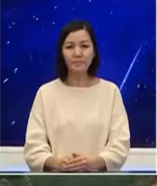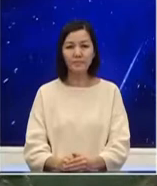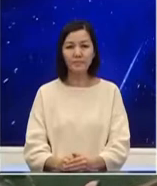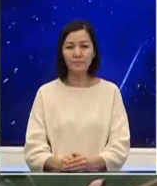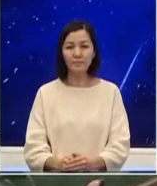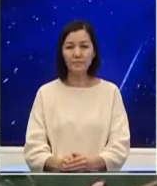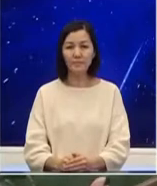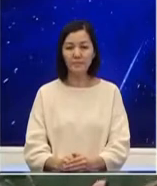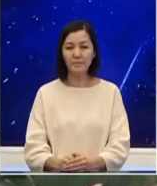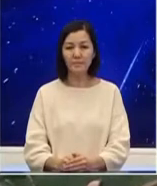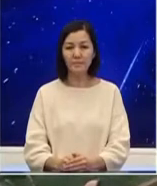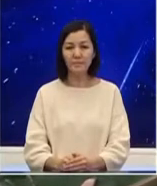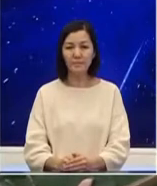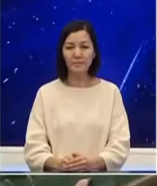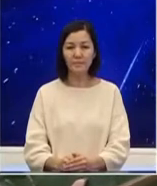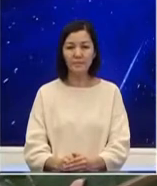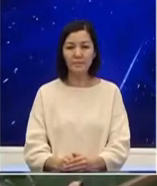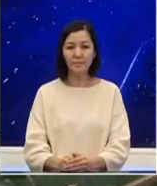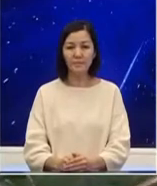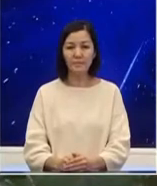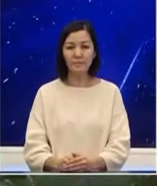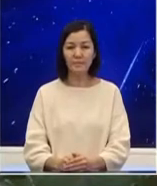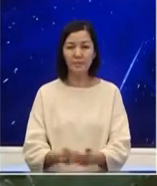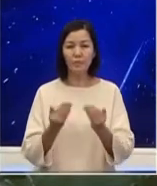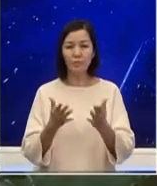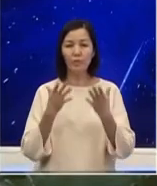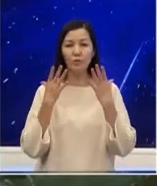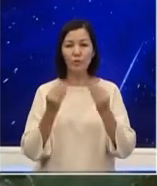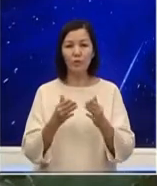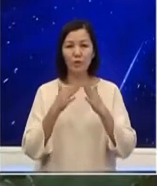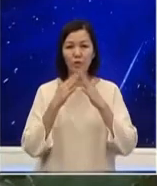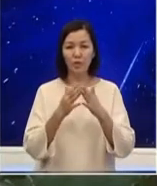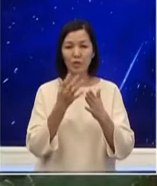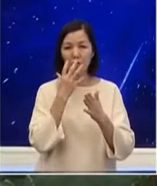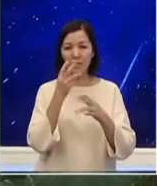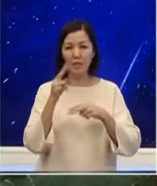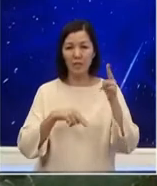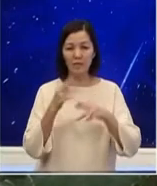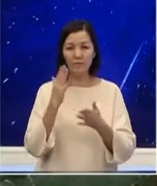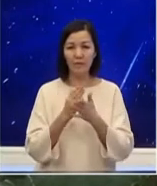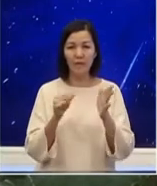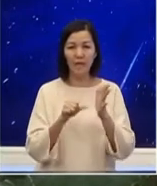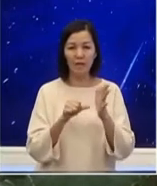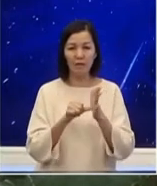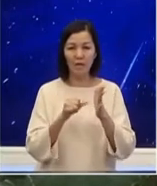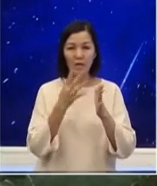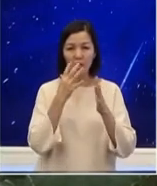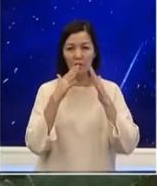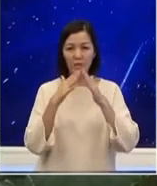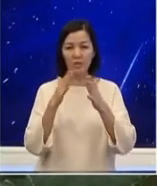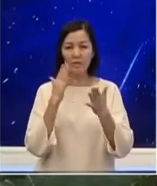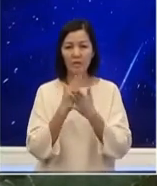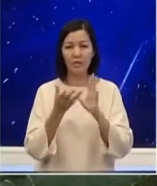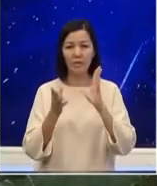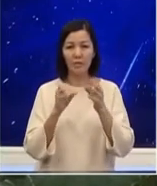жылыжай салумен айналысып жатырмыз. Бүгінгі күнде 6 типтікте жылжайда жұмыс істеп келе жатыр. Жалпы